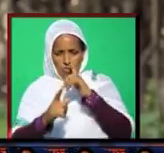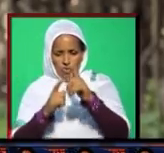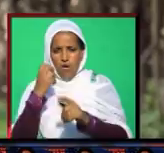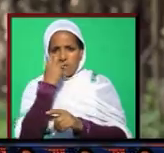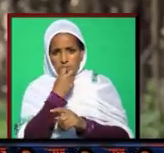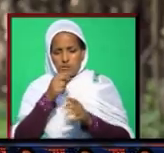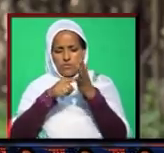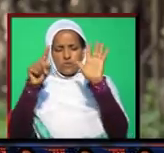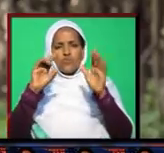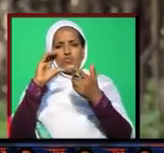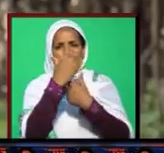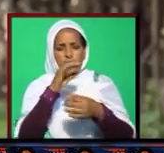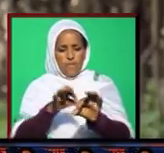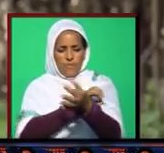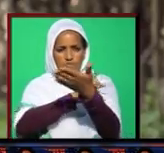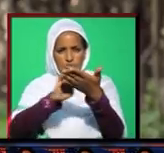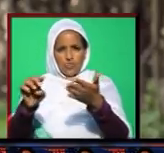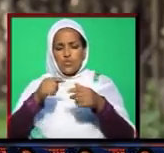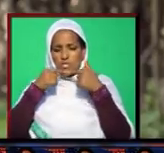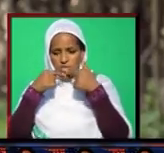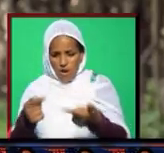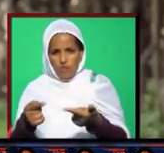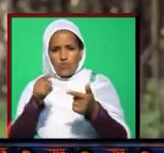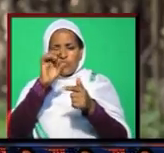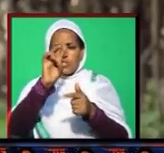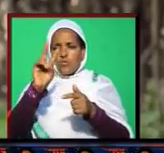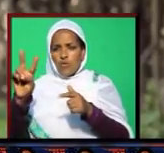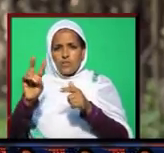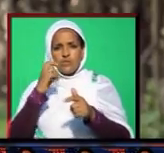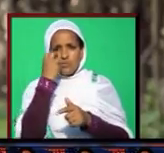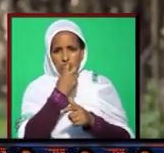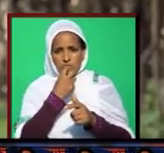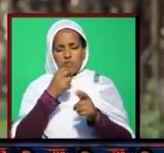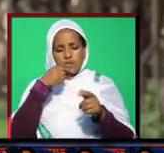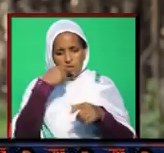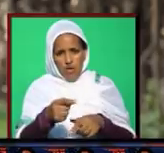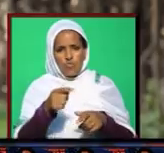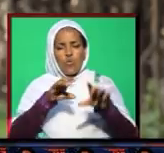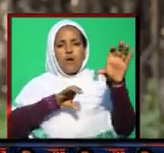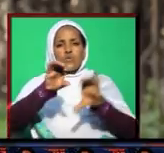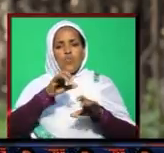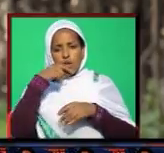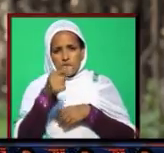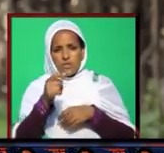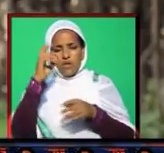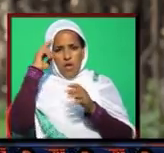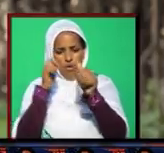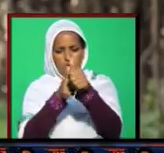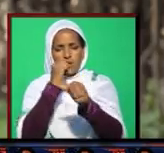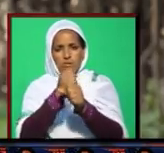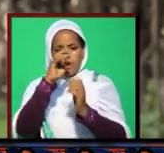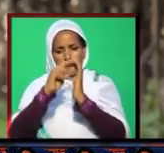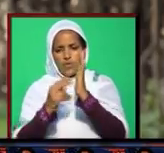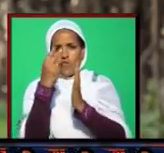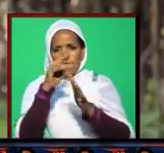72 ልሳን ተሰጥቷቸዋል፣ ተገልጾላቸዋል። መንፈስ ቅዱስ እንዲናገሩ በ72 ልሳን እንዲናገሩ አድርጓቸዋል ሲል